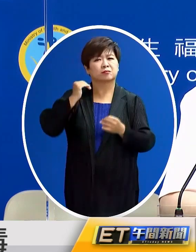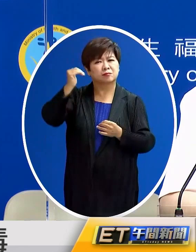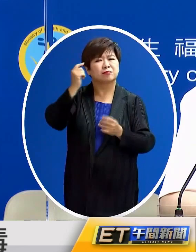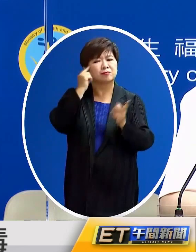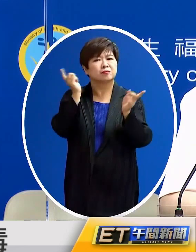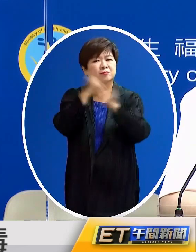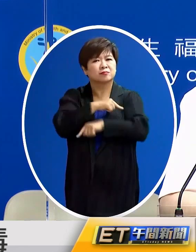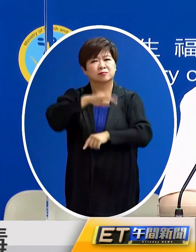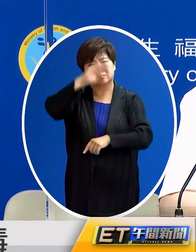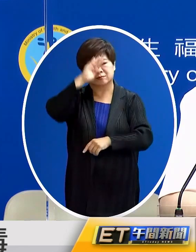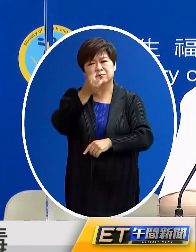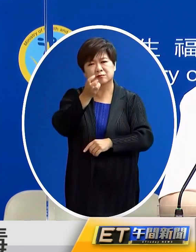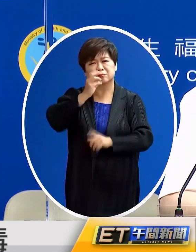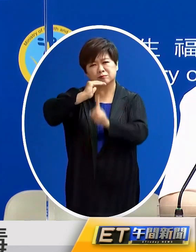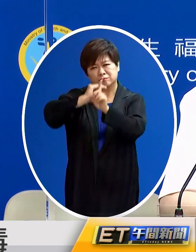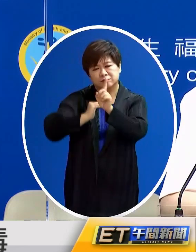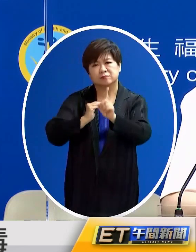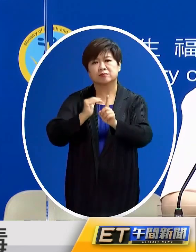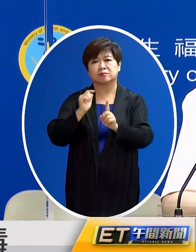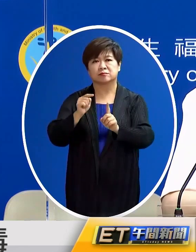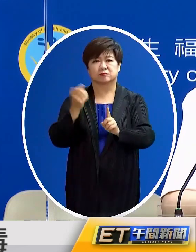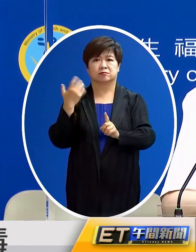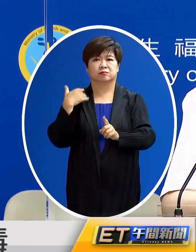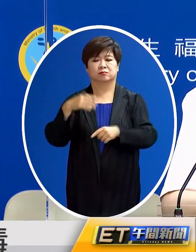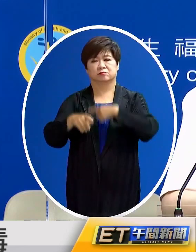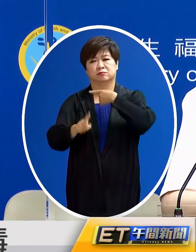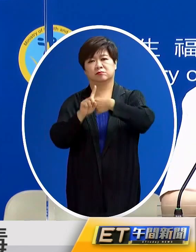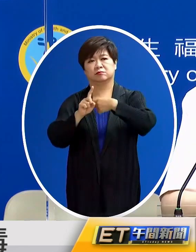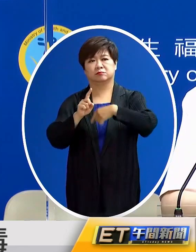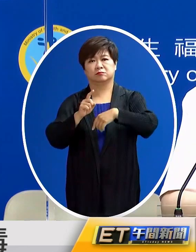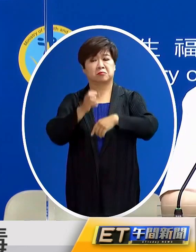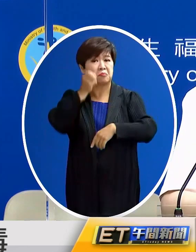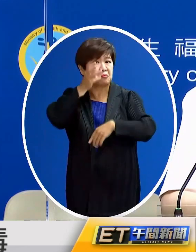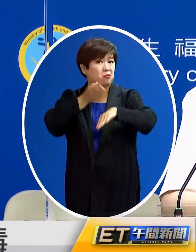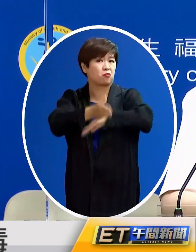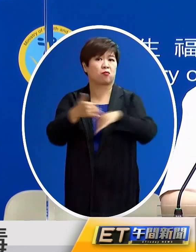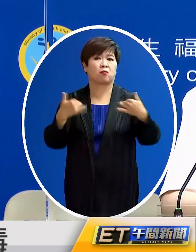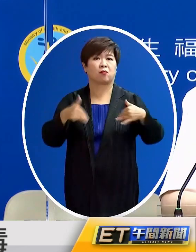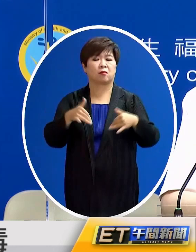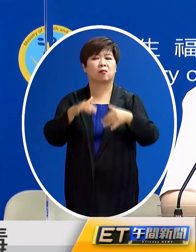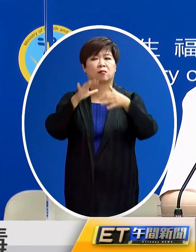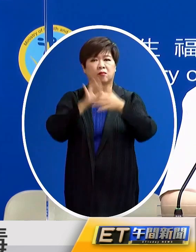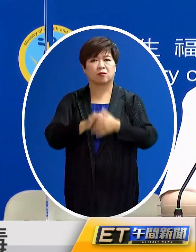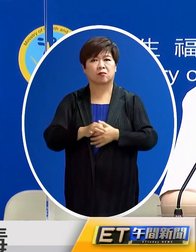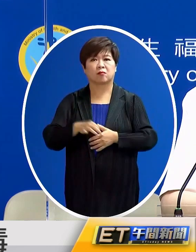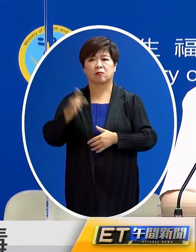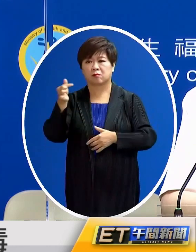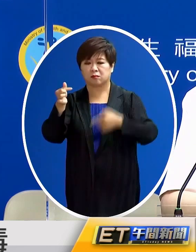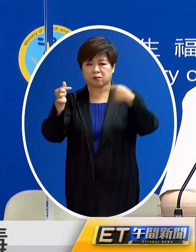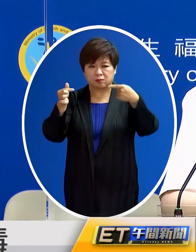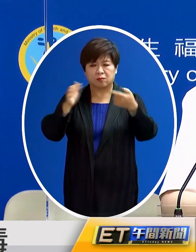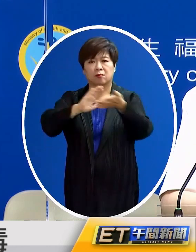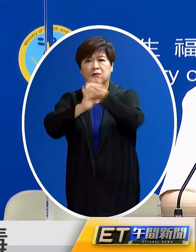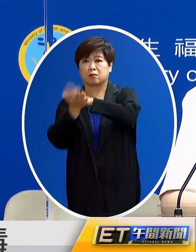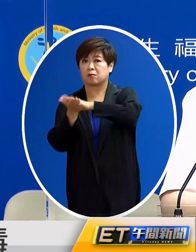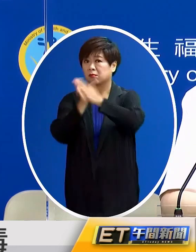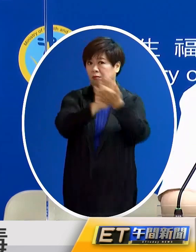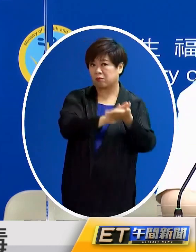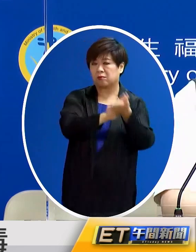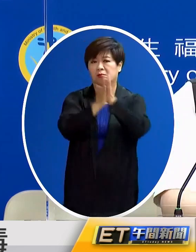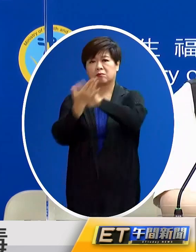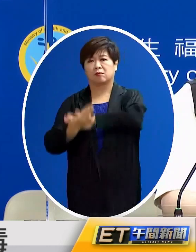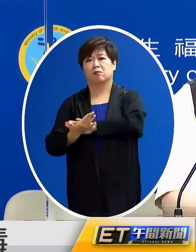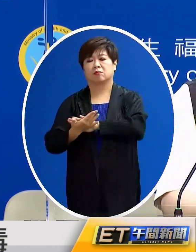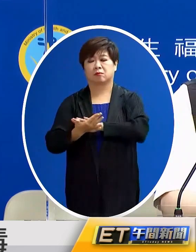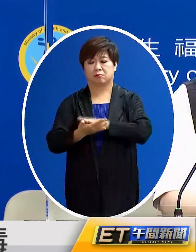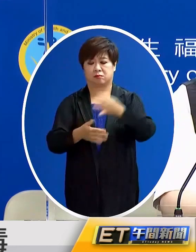也很可能只是先前确诊。还没有超过3个月内的这个阴阴阳阳的一个状况哈，那另外有2位先前